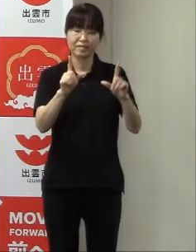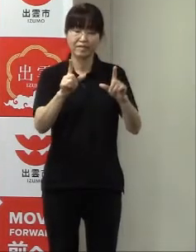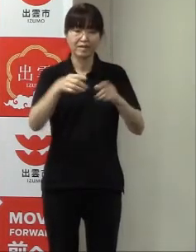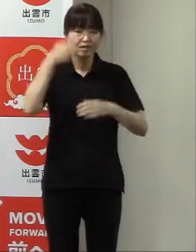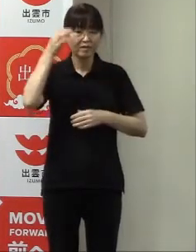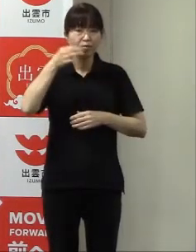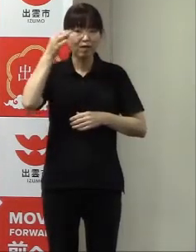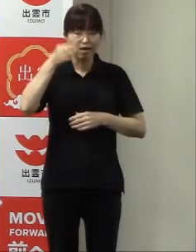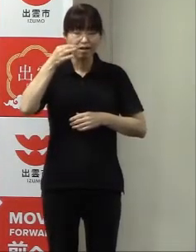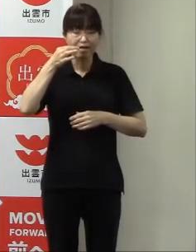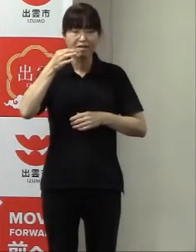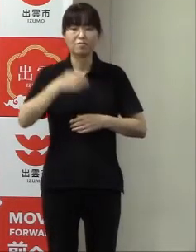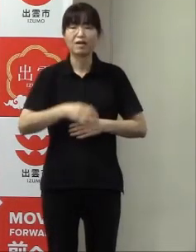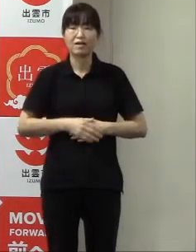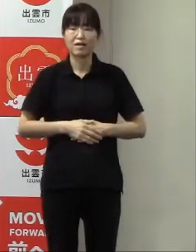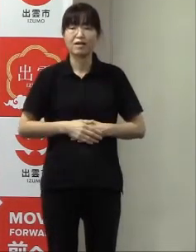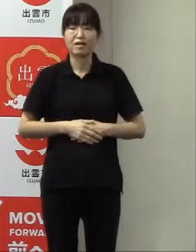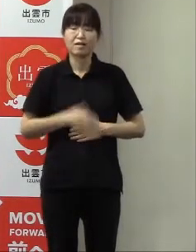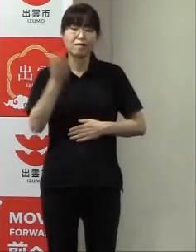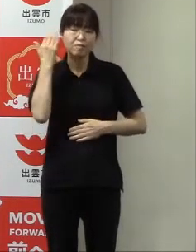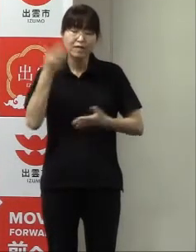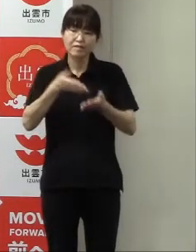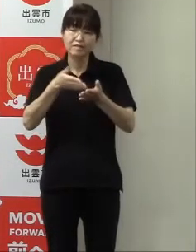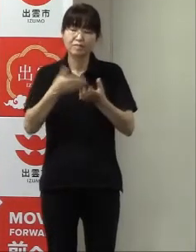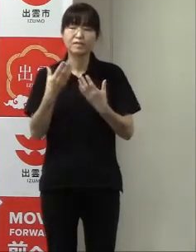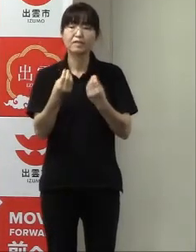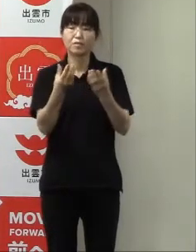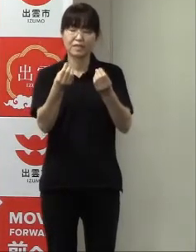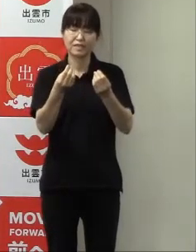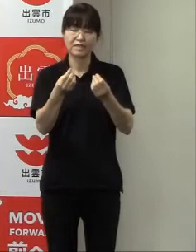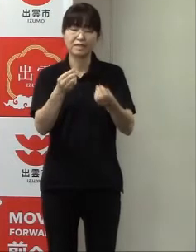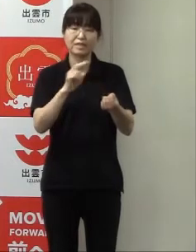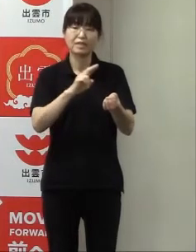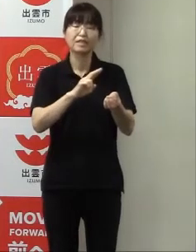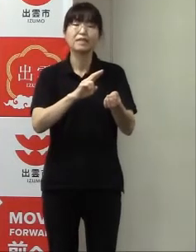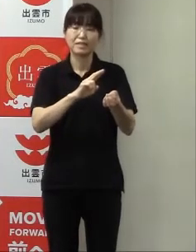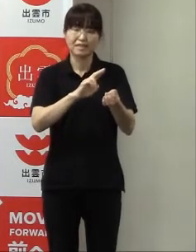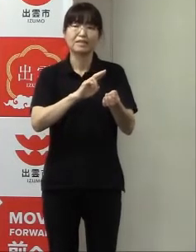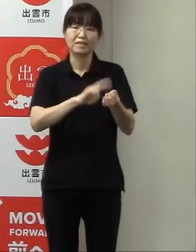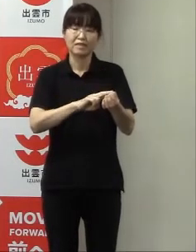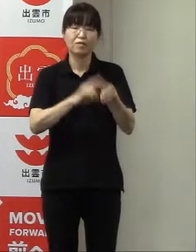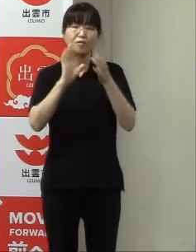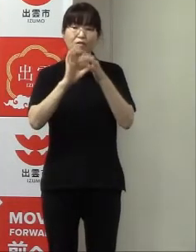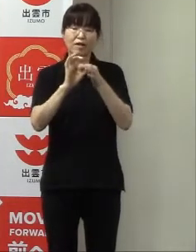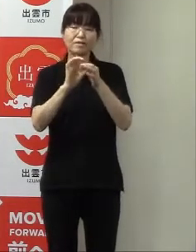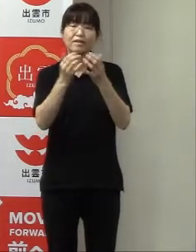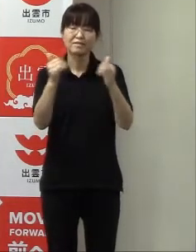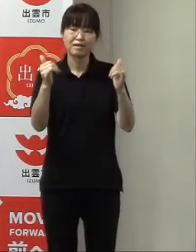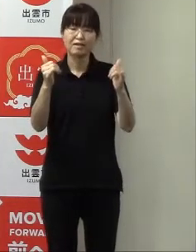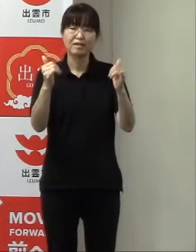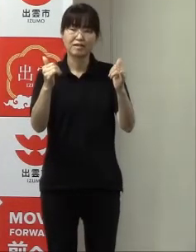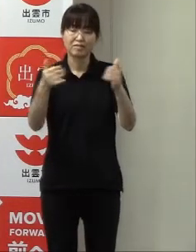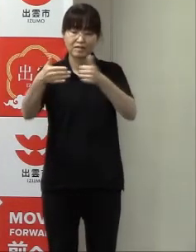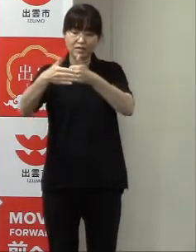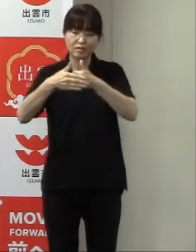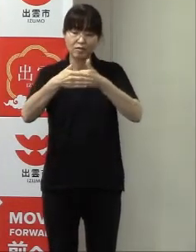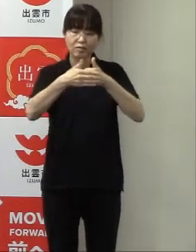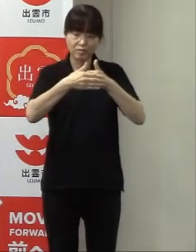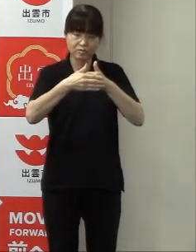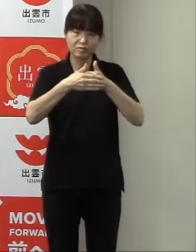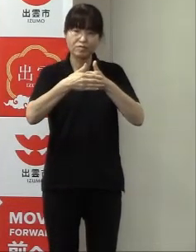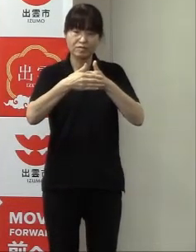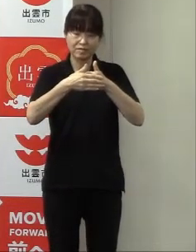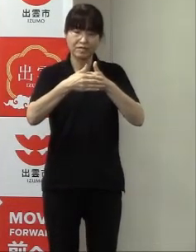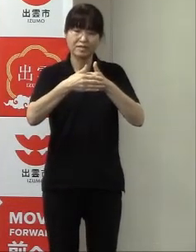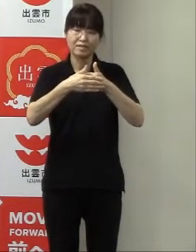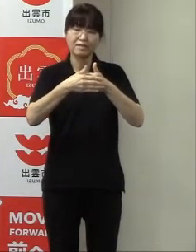ては、かねてから申し上げてますけれども、医療機関の皆さん方のご協力を